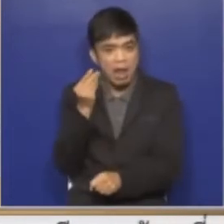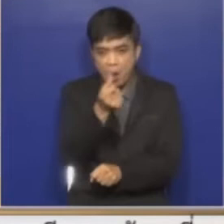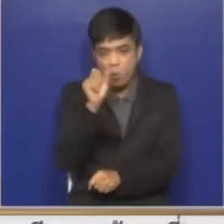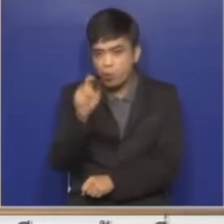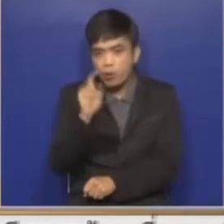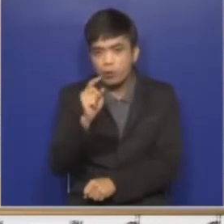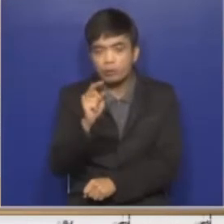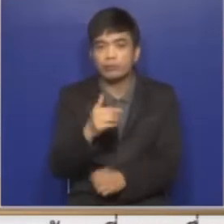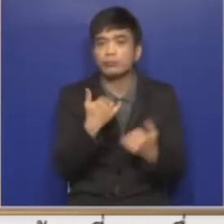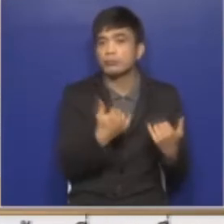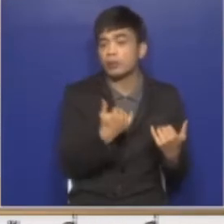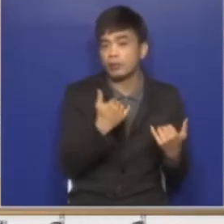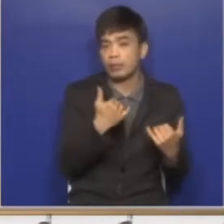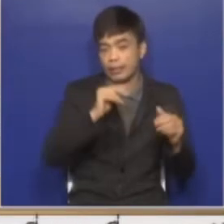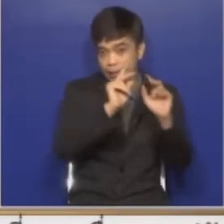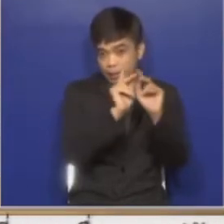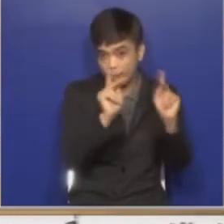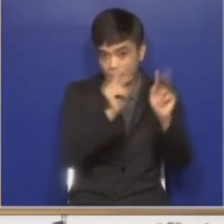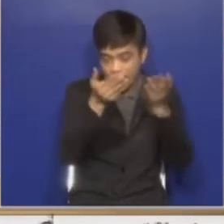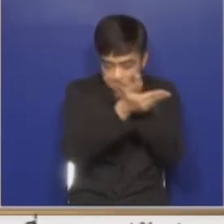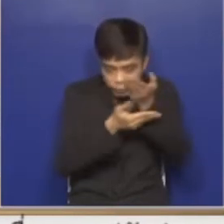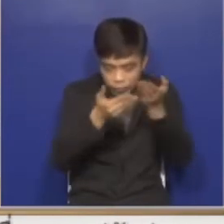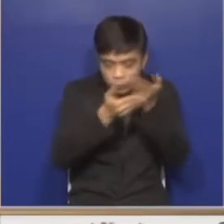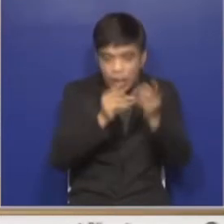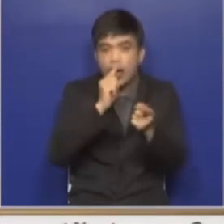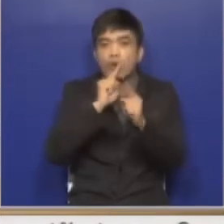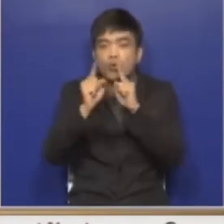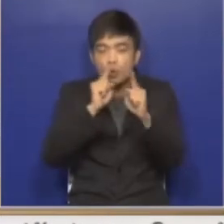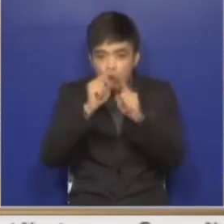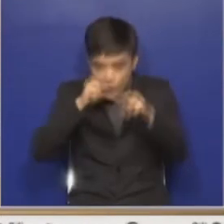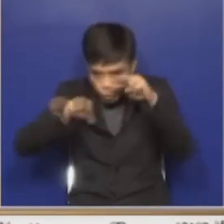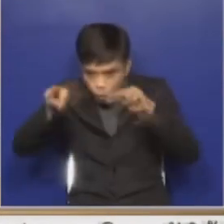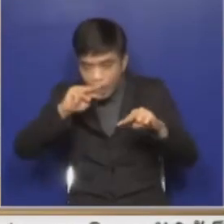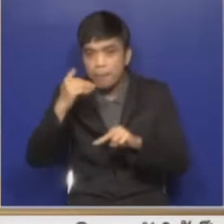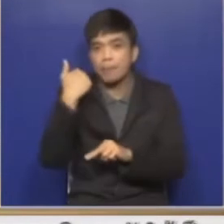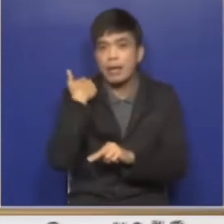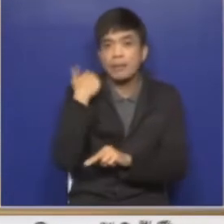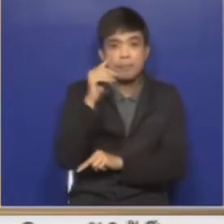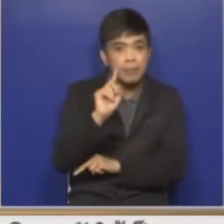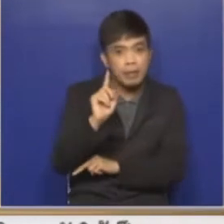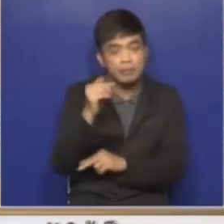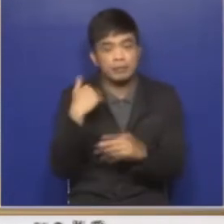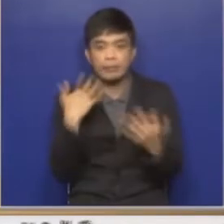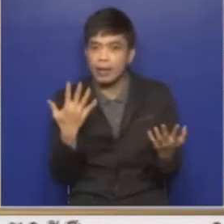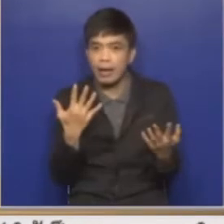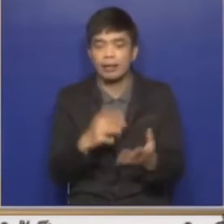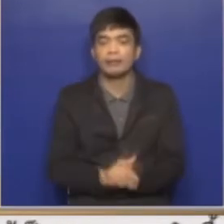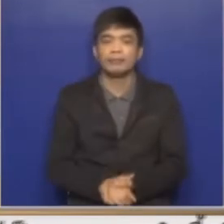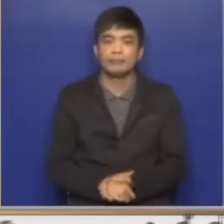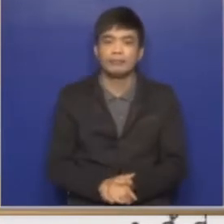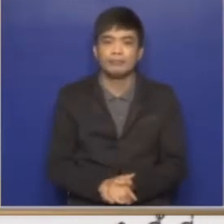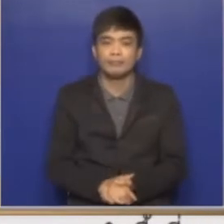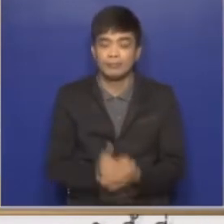ตั้งคณะกรรมการสอบข้อเท็จจริงระดับกระทรวงไหมออกค่ะสอนเนี่ยคณะกรรมการสอบข้อเท็จจริงเนี่ย